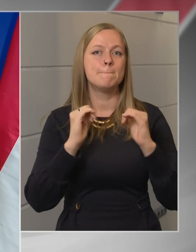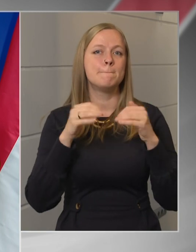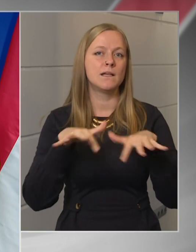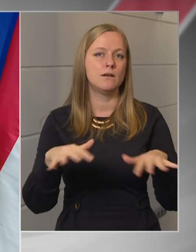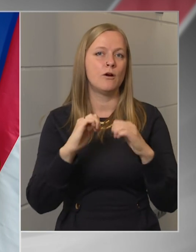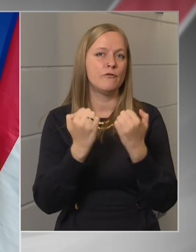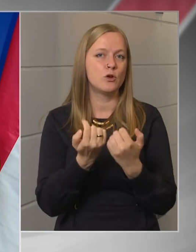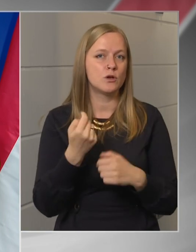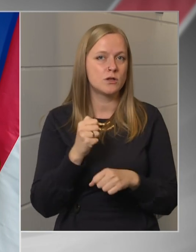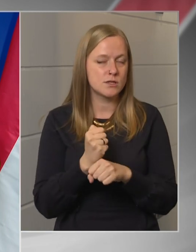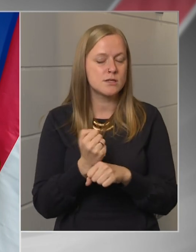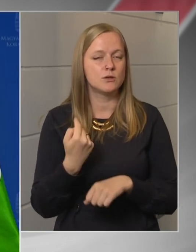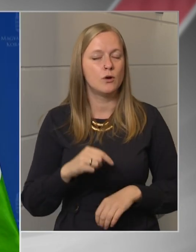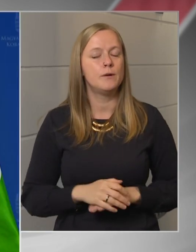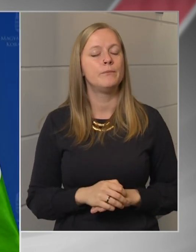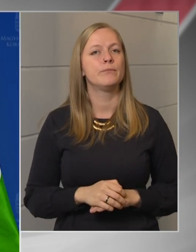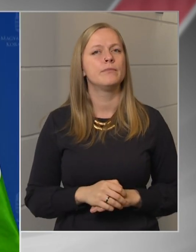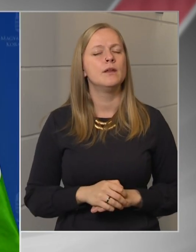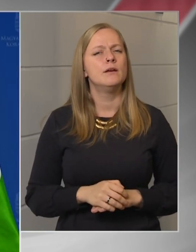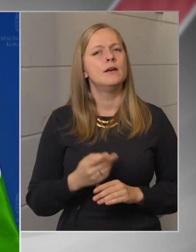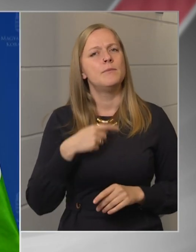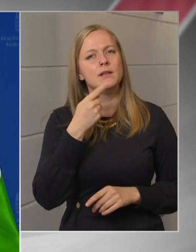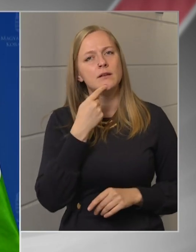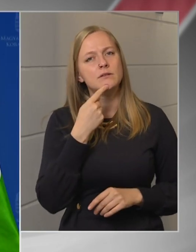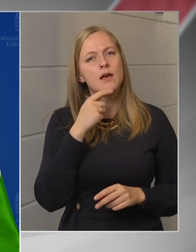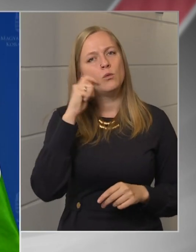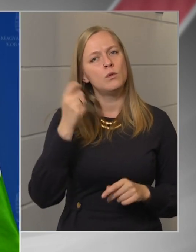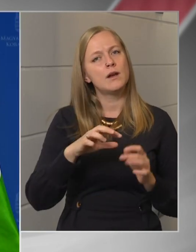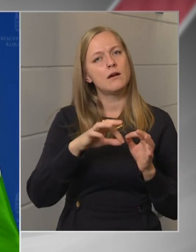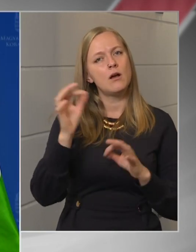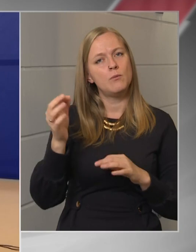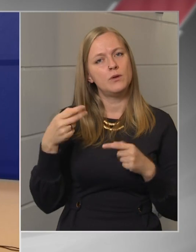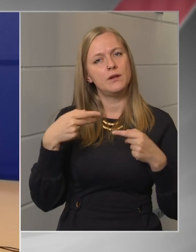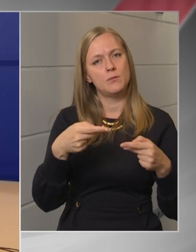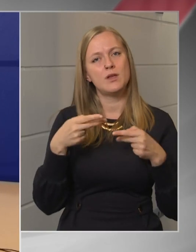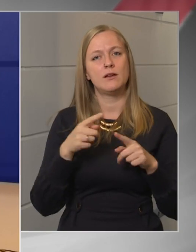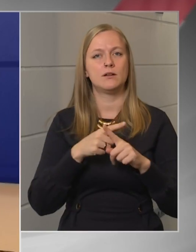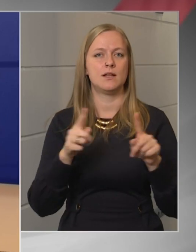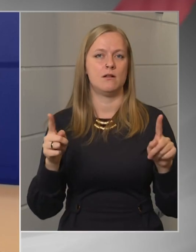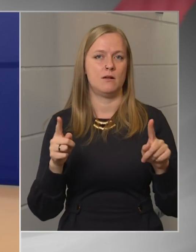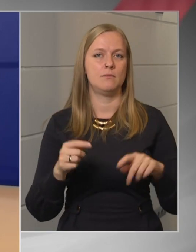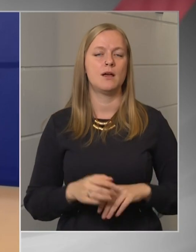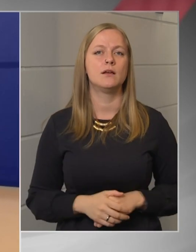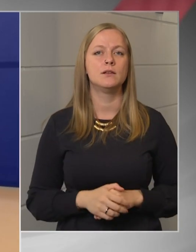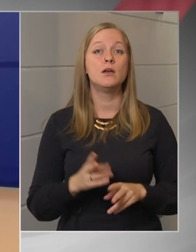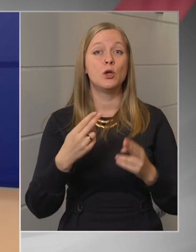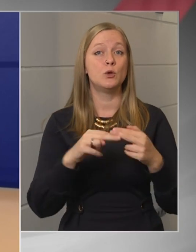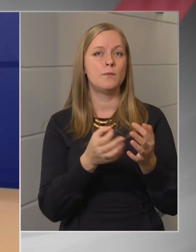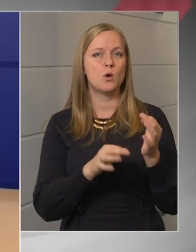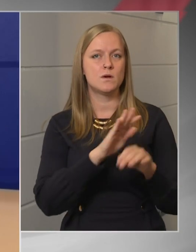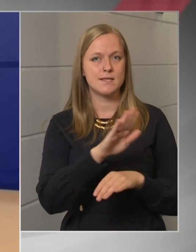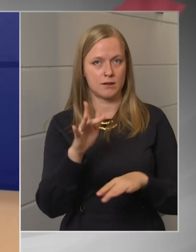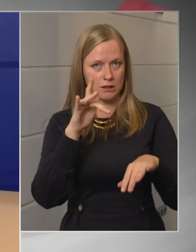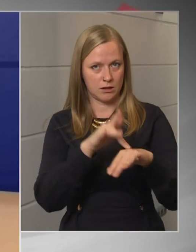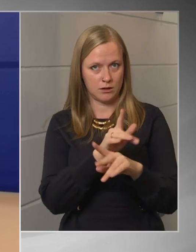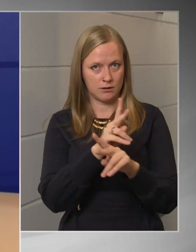Miniszter úr említette az ukrán kavona importjának tilalmát. A többi ország, aki